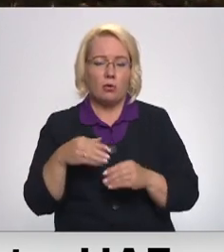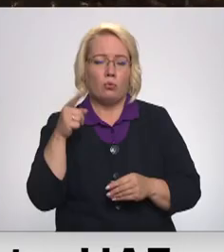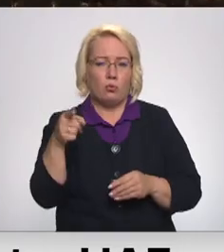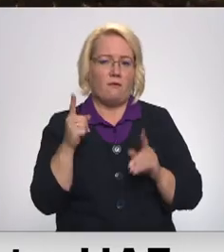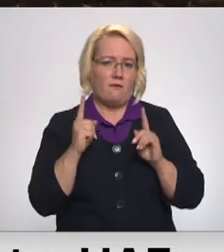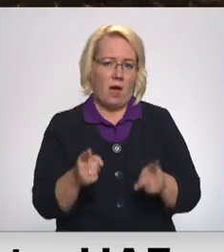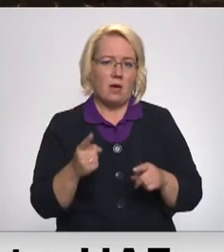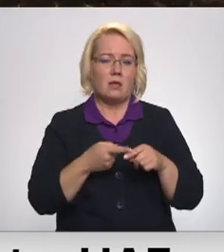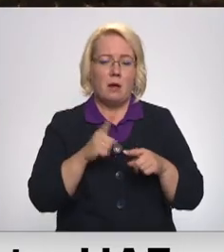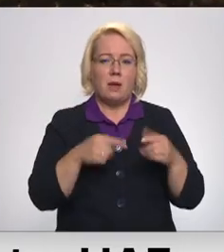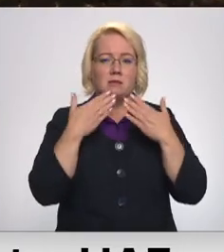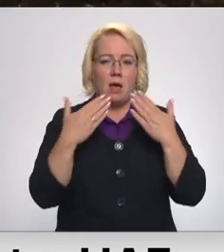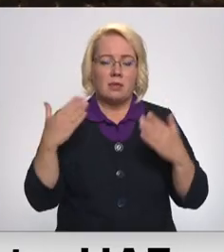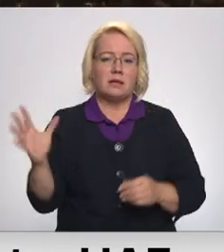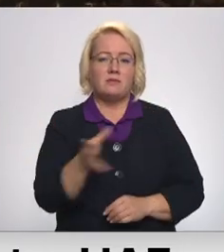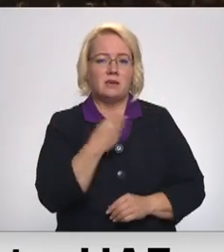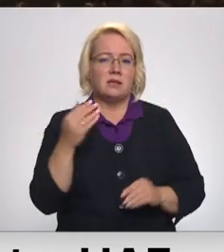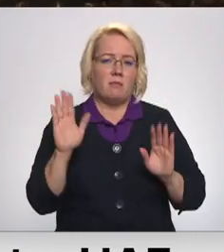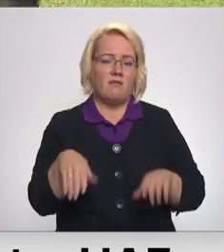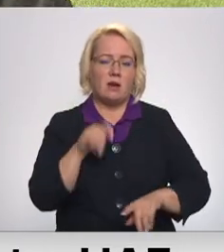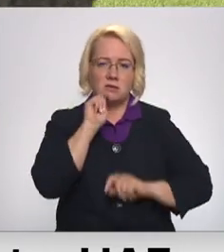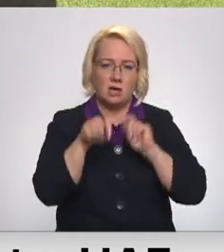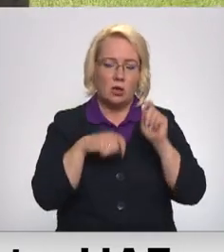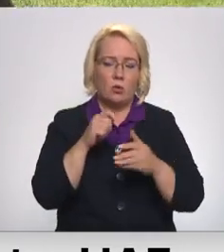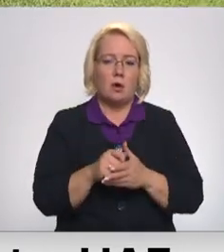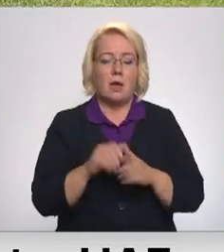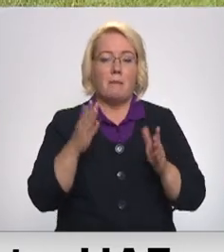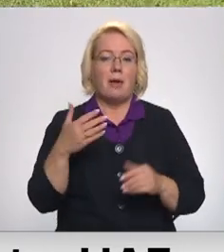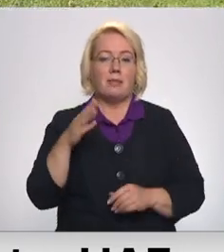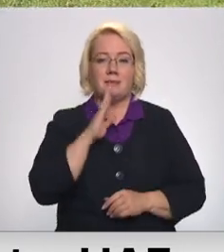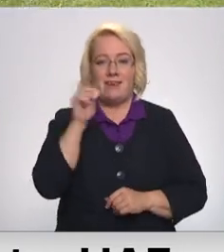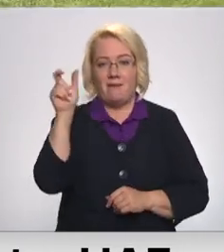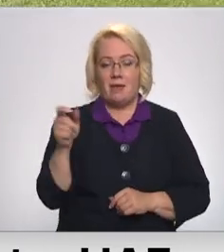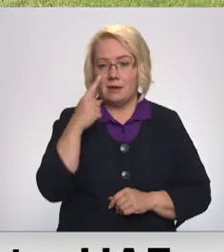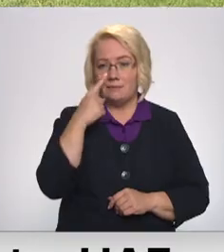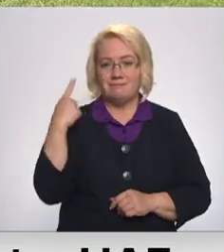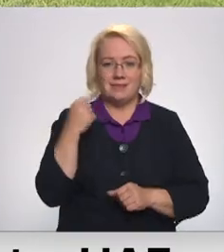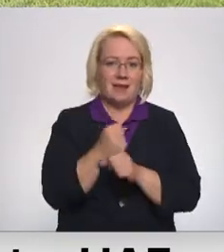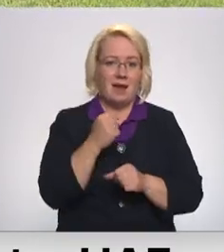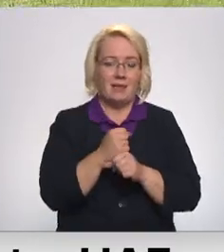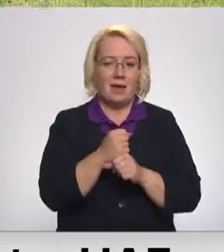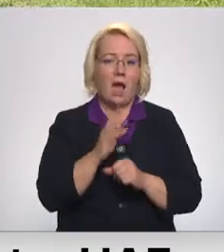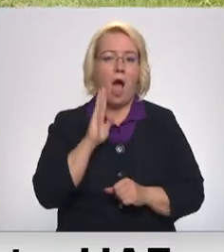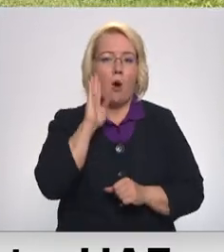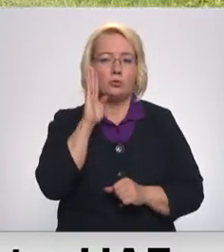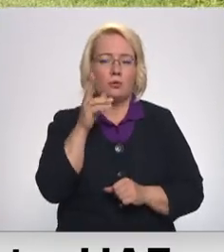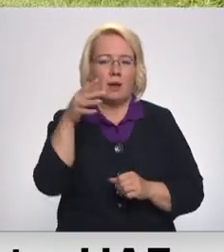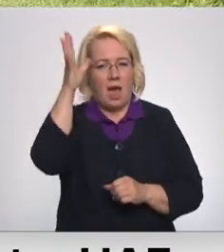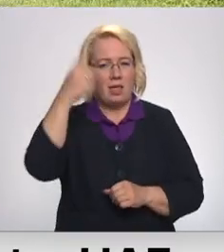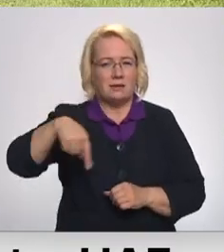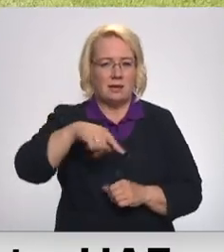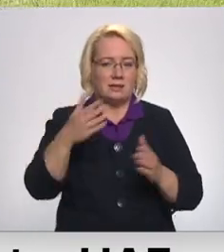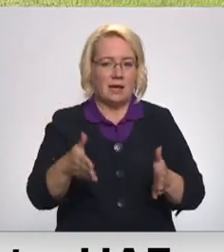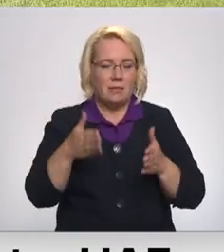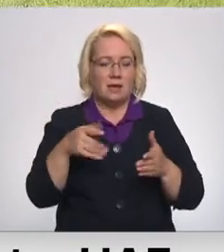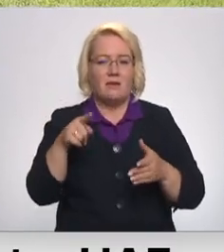un tāpēc paldies visiem, kas var ziedot. Tikmēr Sarmīte, kura vēl nesen strādāja Rīgas Austrumu slimnīcā, ieelpo